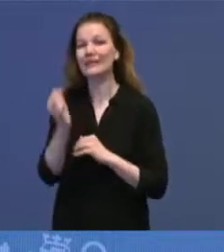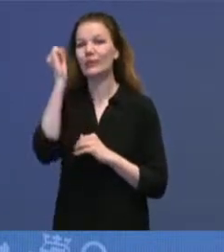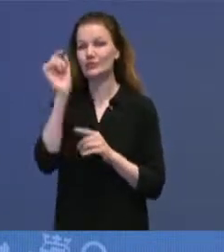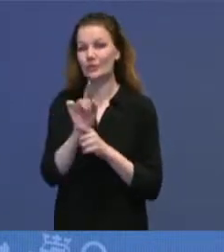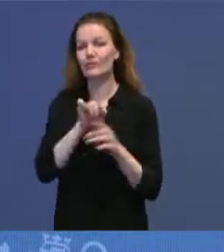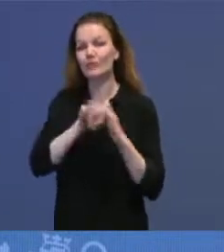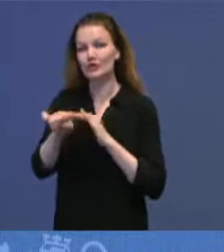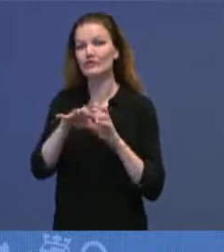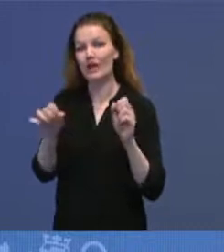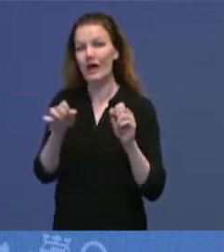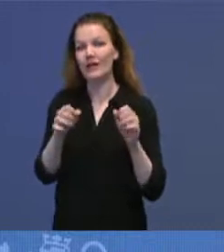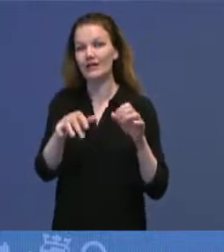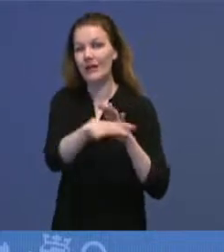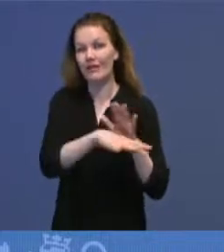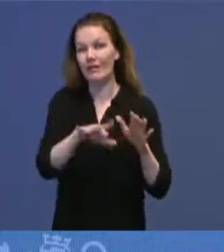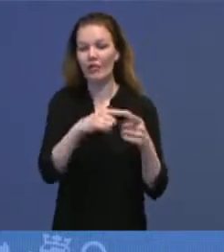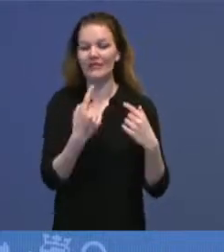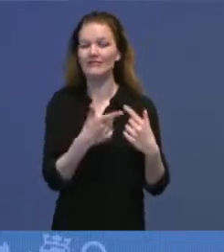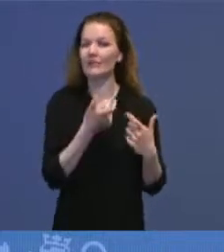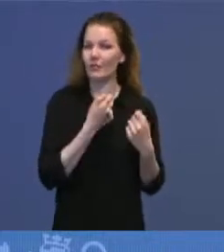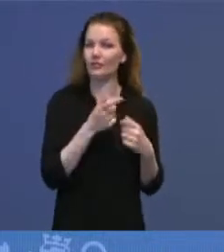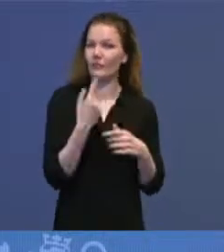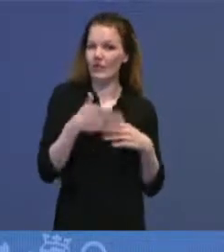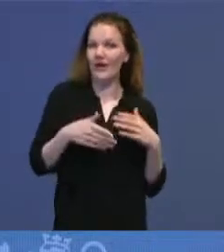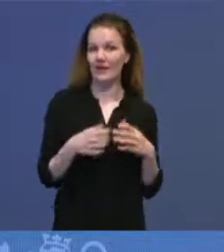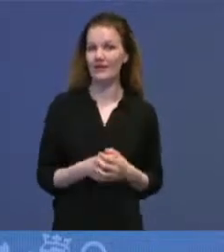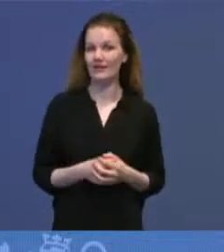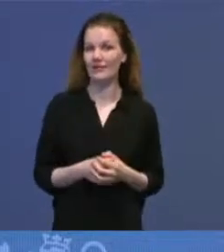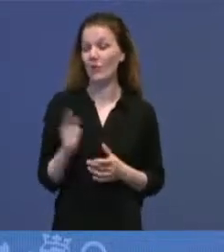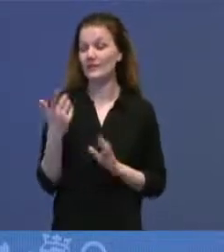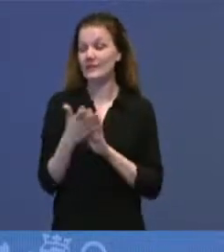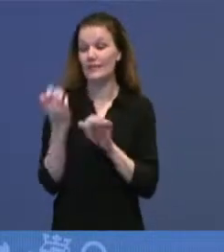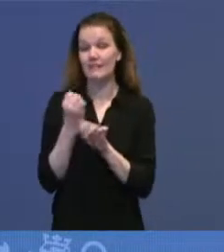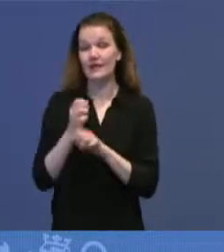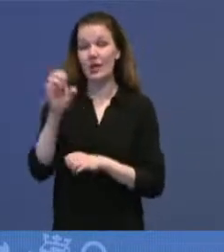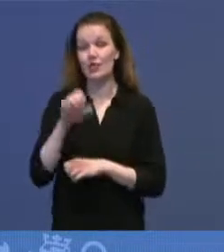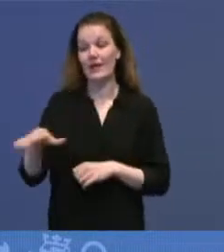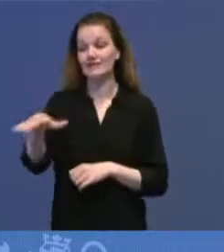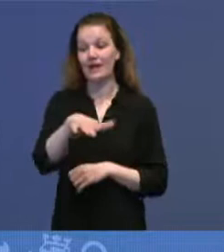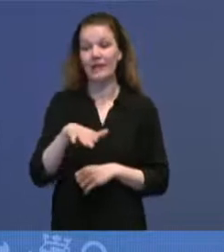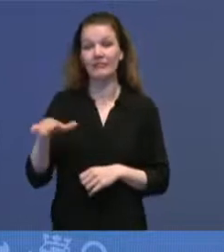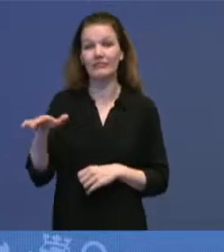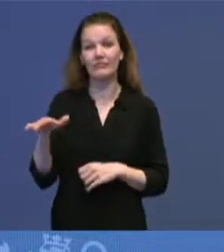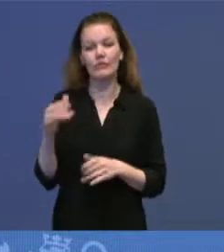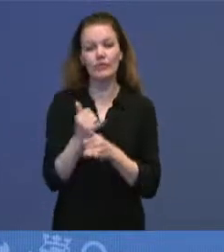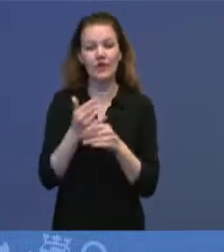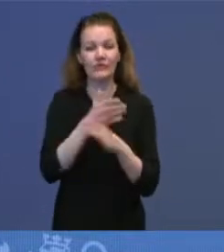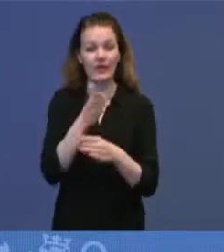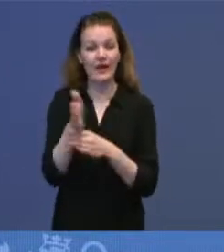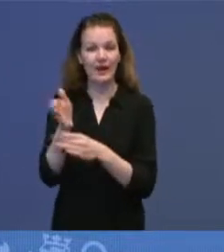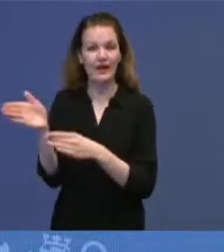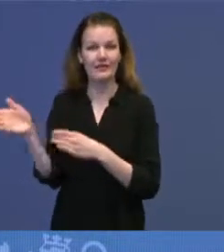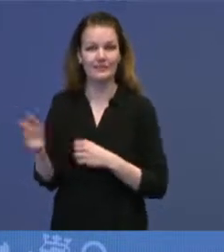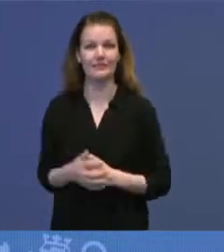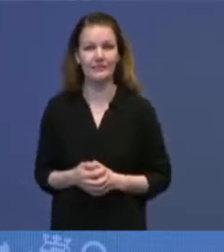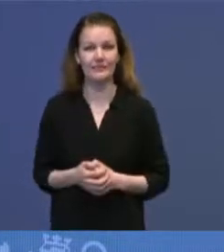landet. Og vi vil samarbeide med europeiske land i den grad det skjer en fordeling av flyktninger. Og som vi sa i